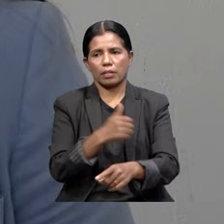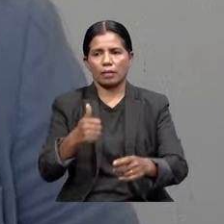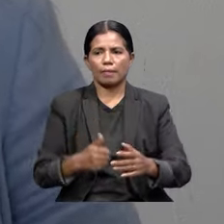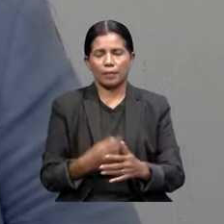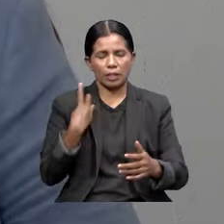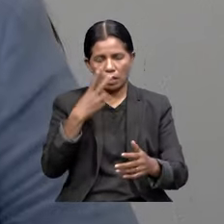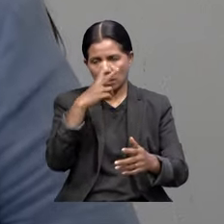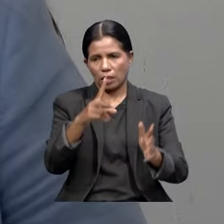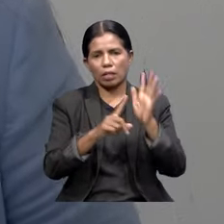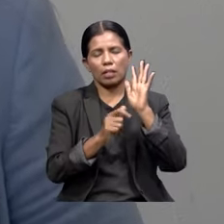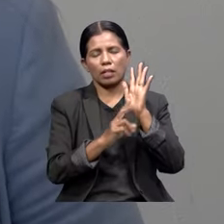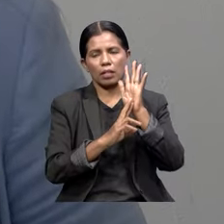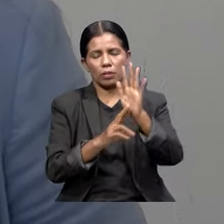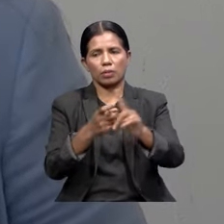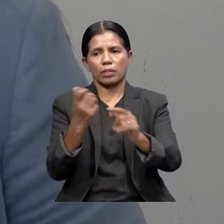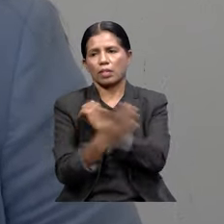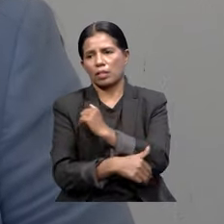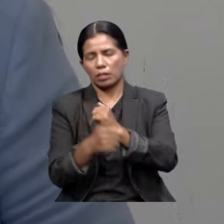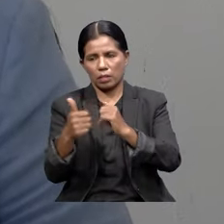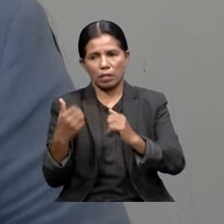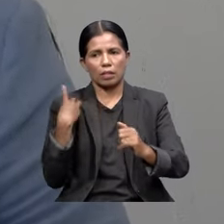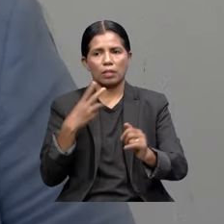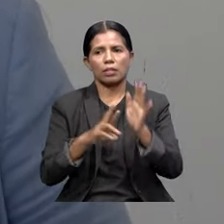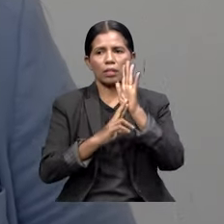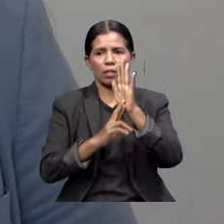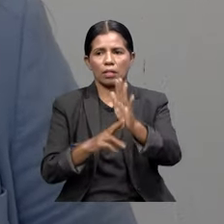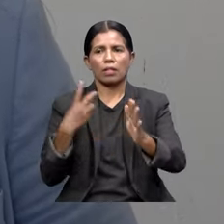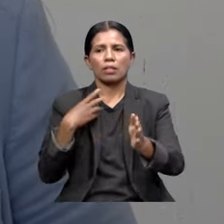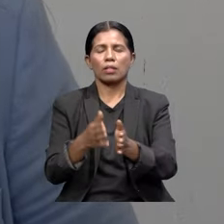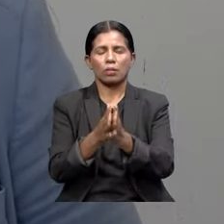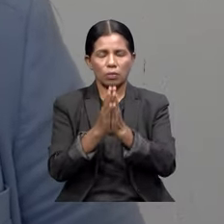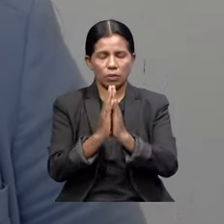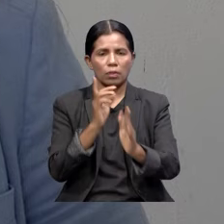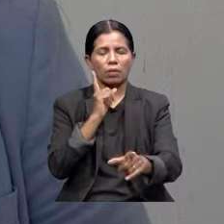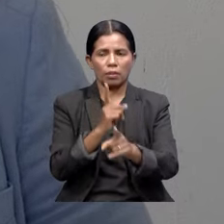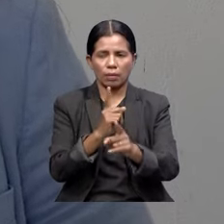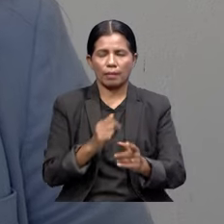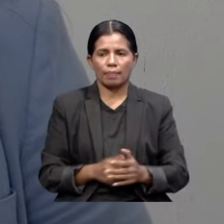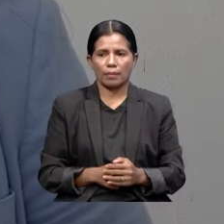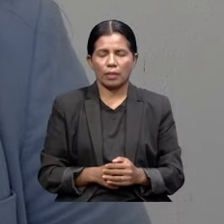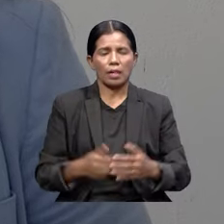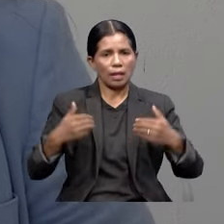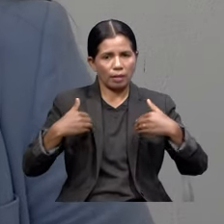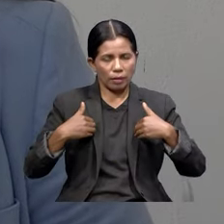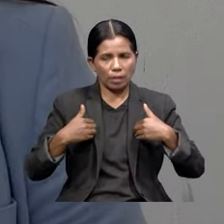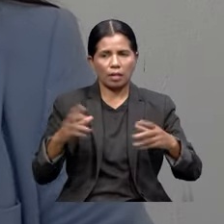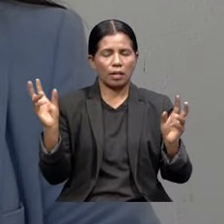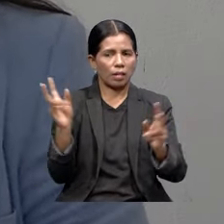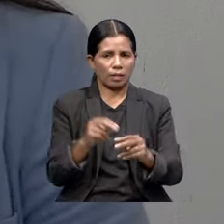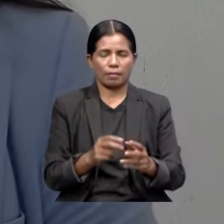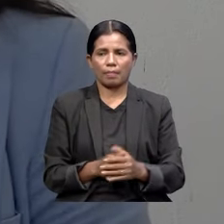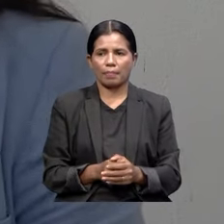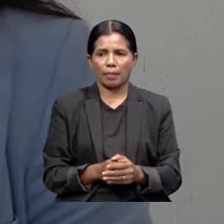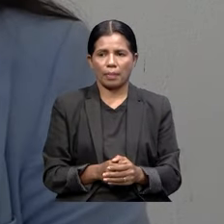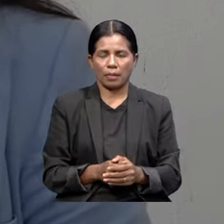kata relator mai surai liu, entah udah nih maka husi relator yang rajin itu husi fatura, fatura ya kalah. Nah, ini tuh,